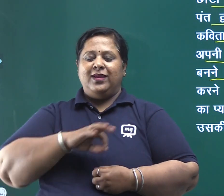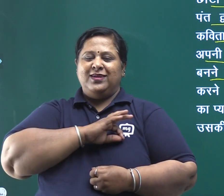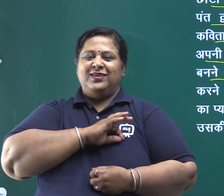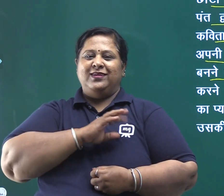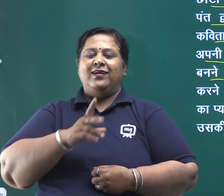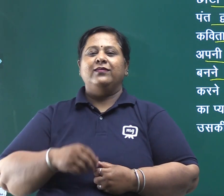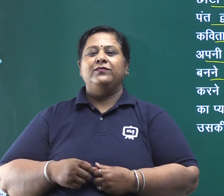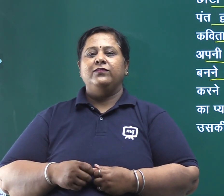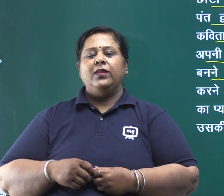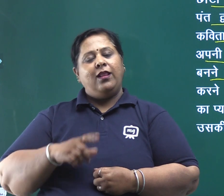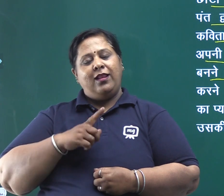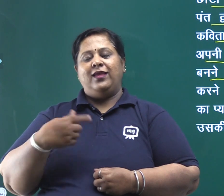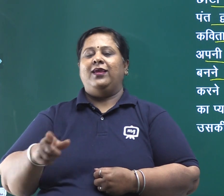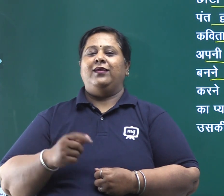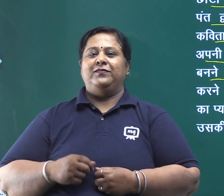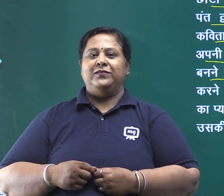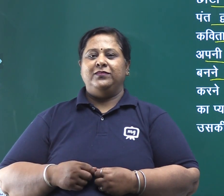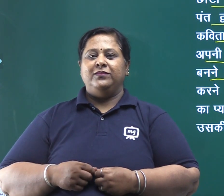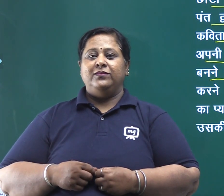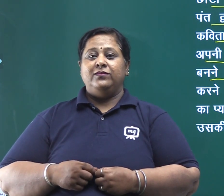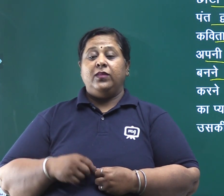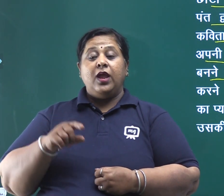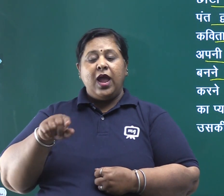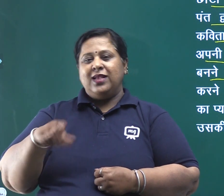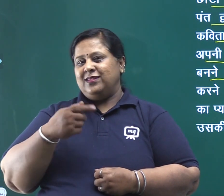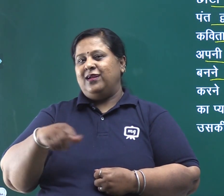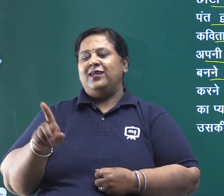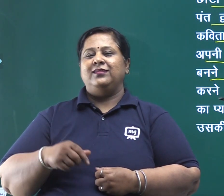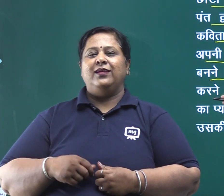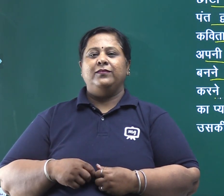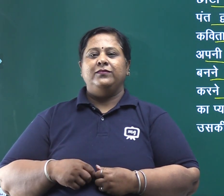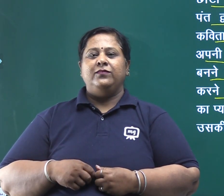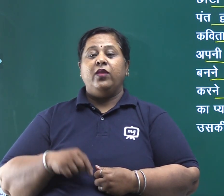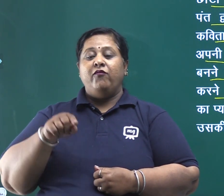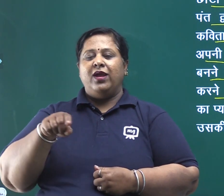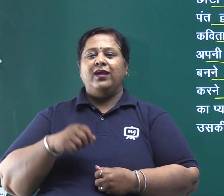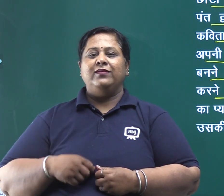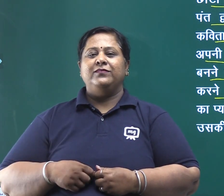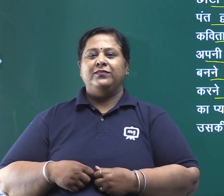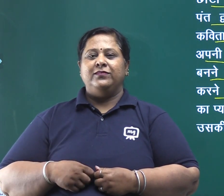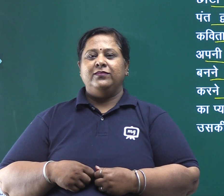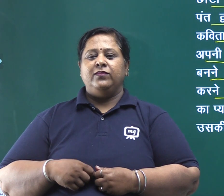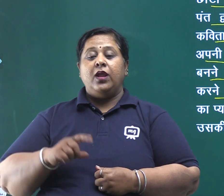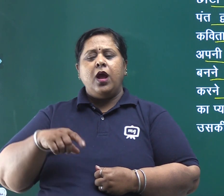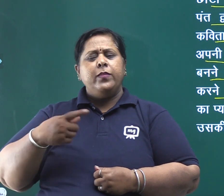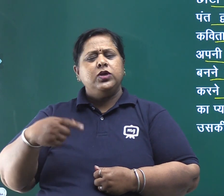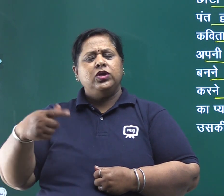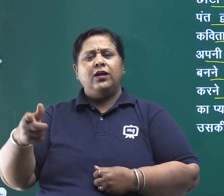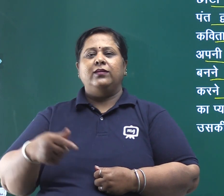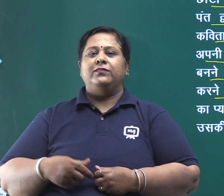इच्छा रखी है। ऐसा करने से वह